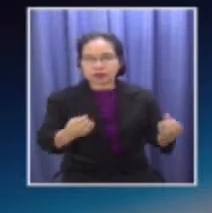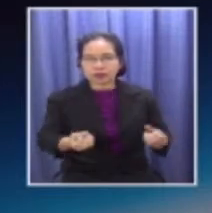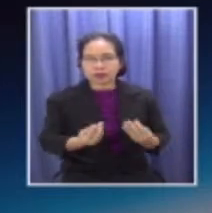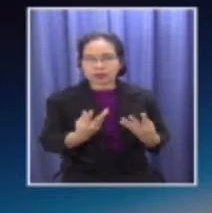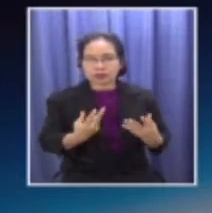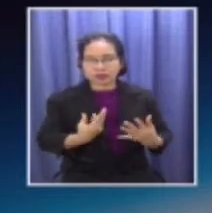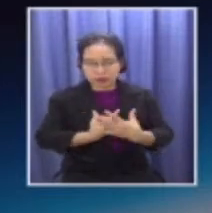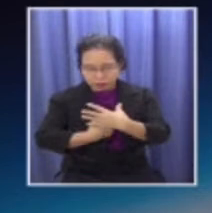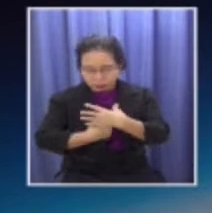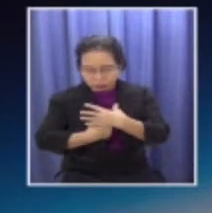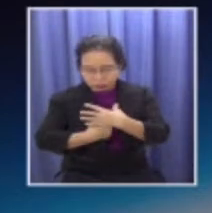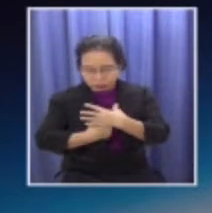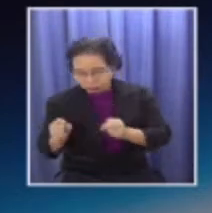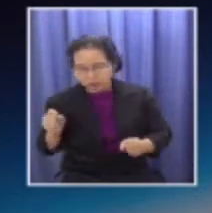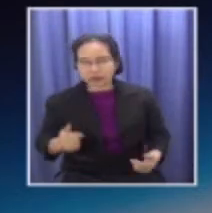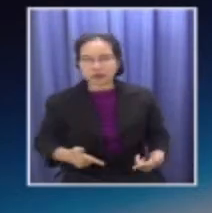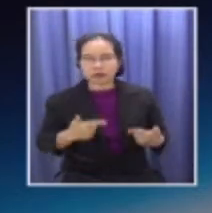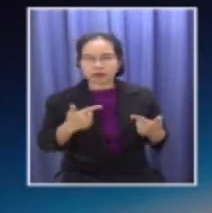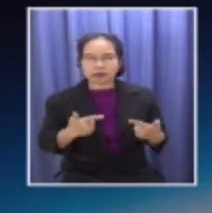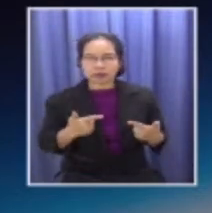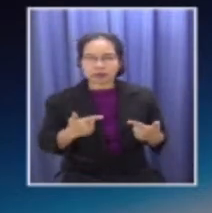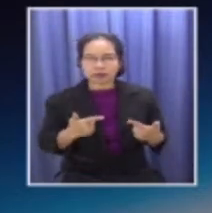ne mma nyinaa.